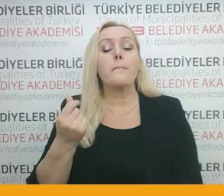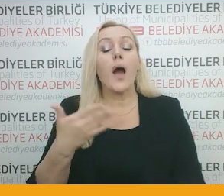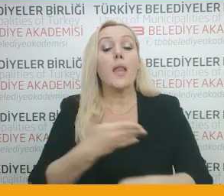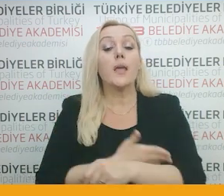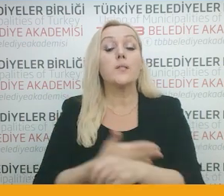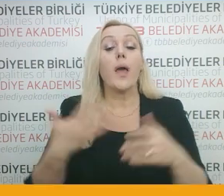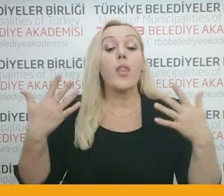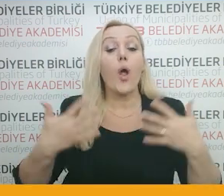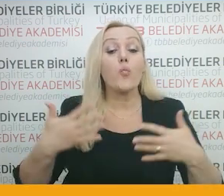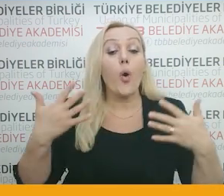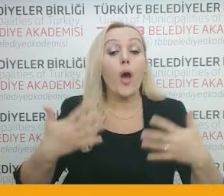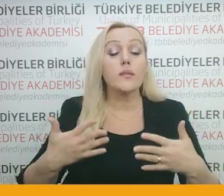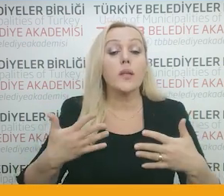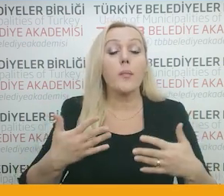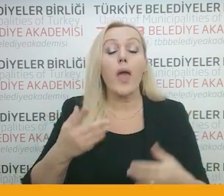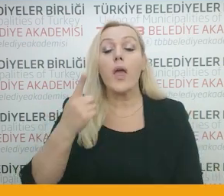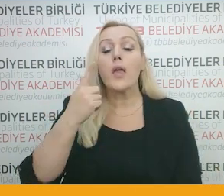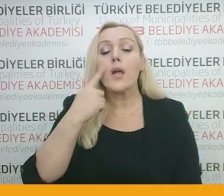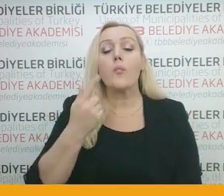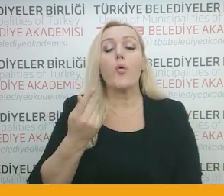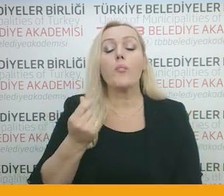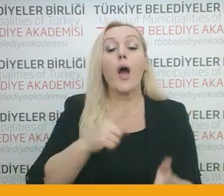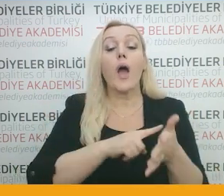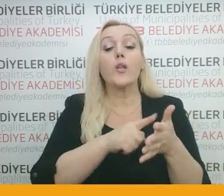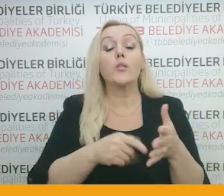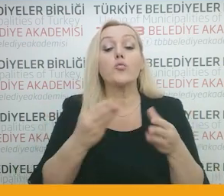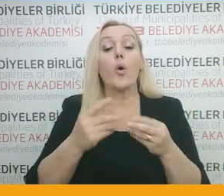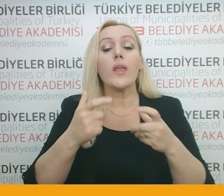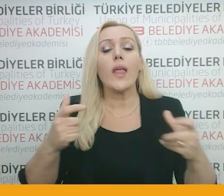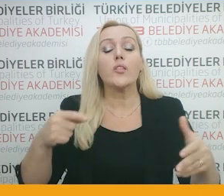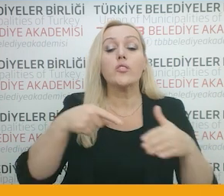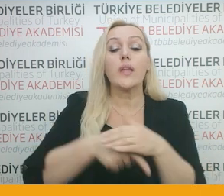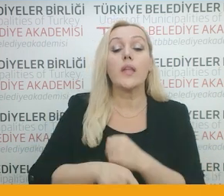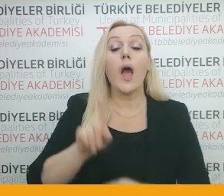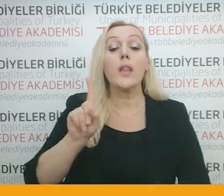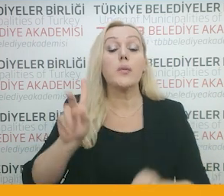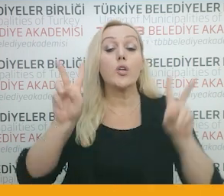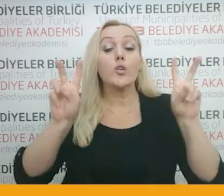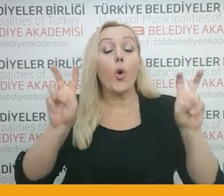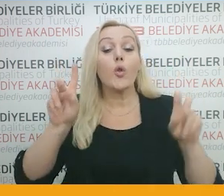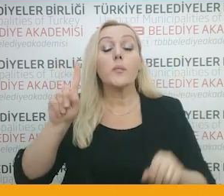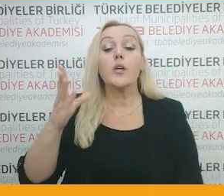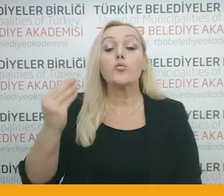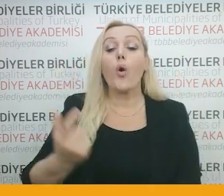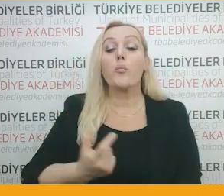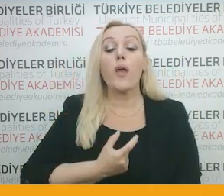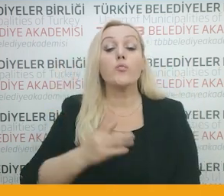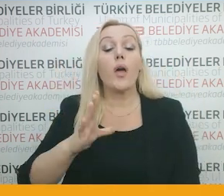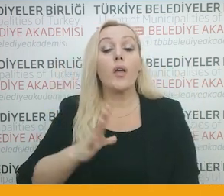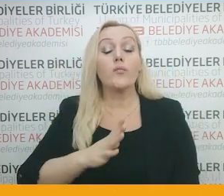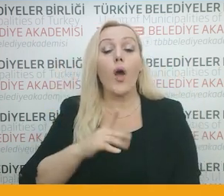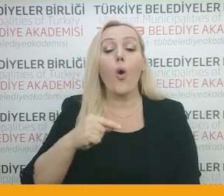muhasebe, kamu mali yönetimi çok geniş, çok teferruatlı bir konu. Birçok mevzuata tabi.